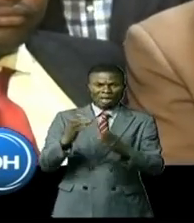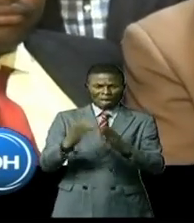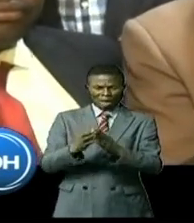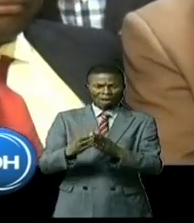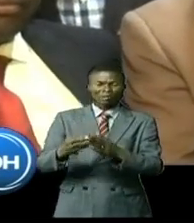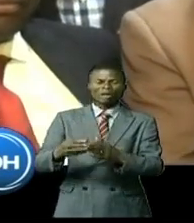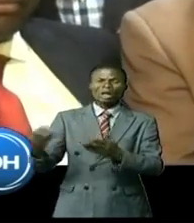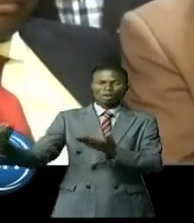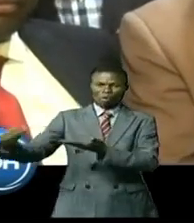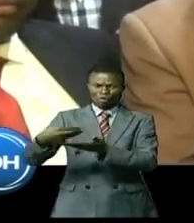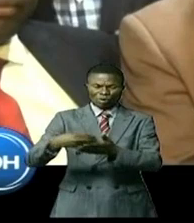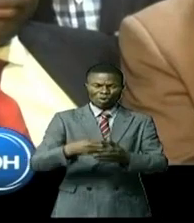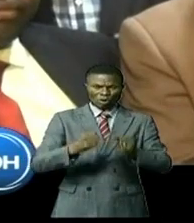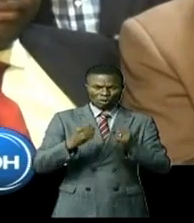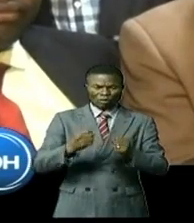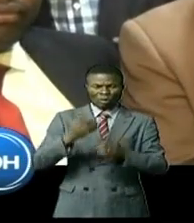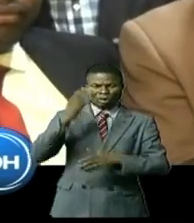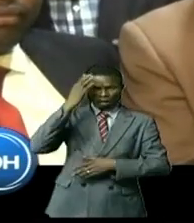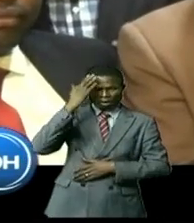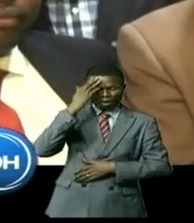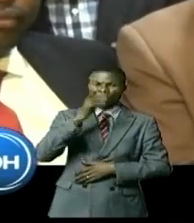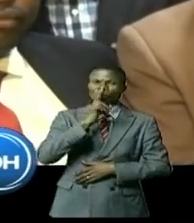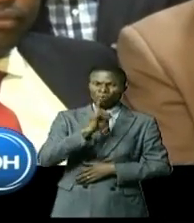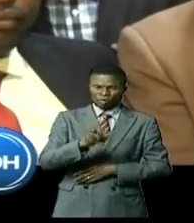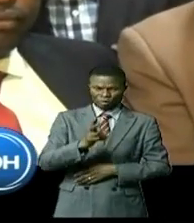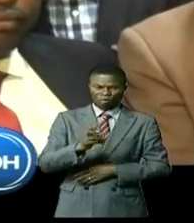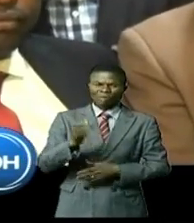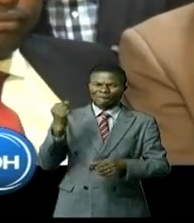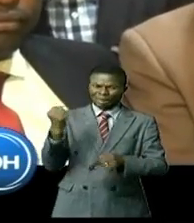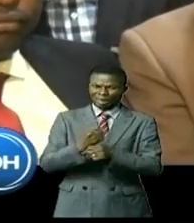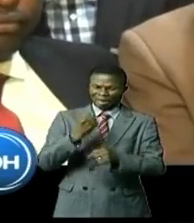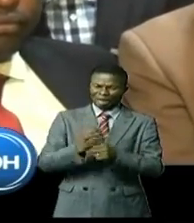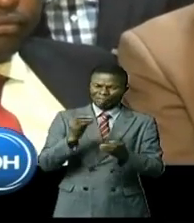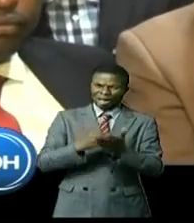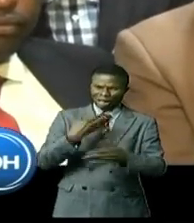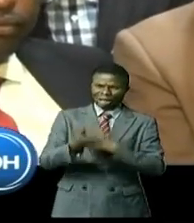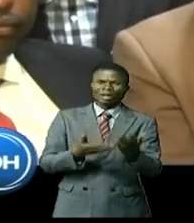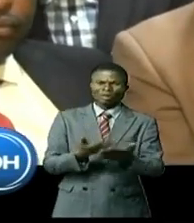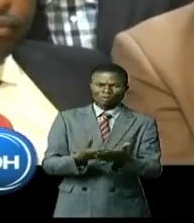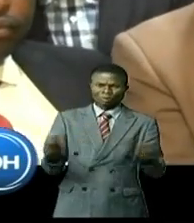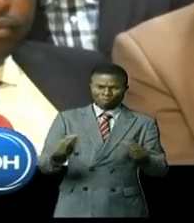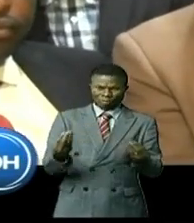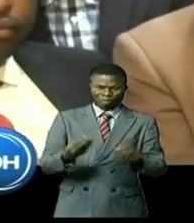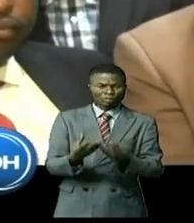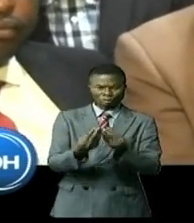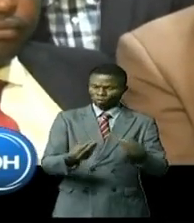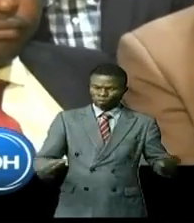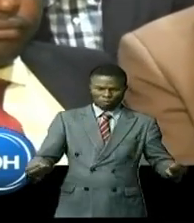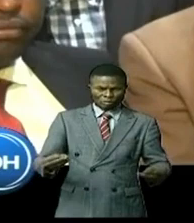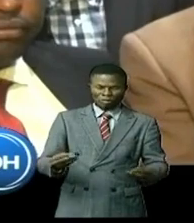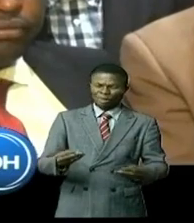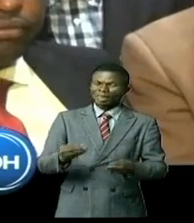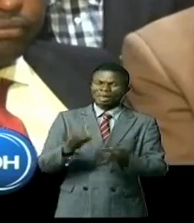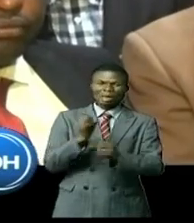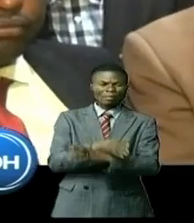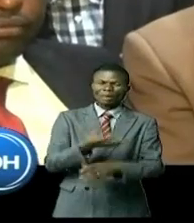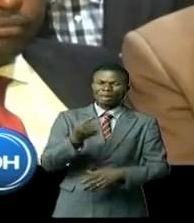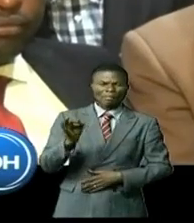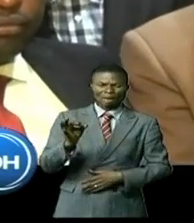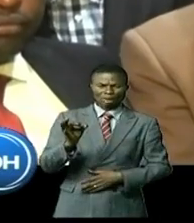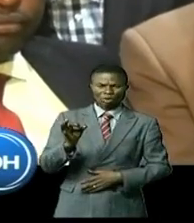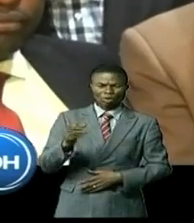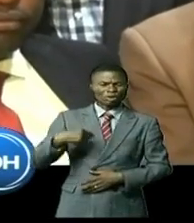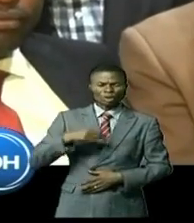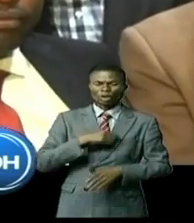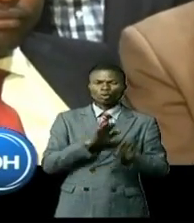des forces, pour nous rendre compte que finalement il y a encore beaucoup d'efforts à fournir parce que les résultats sont loin de ce que l'on pouvait